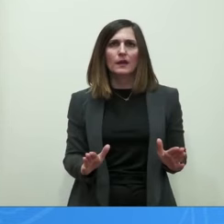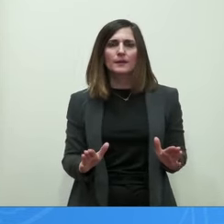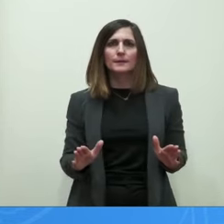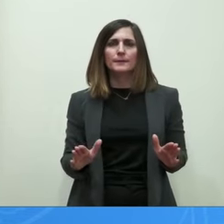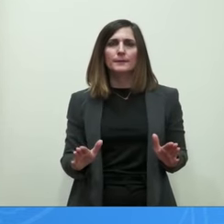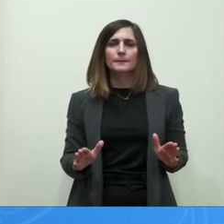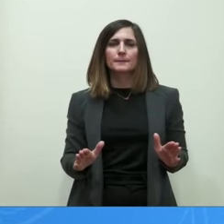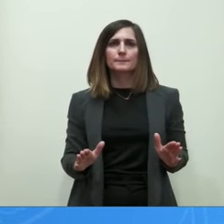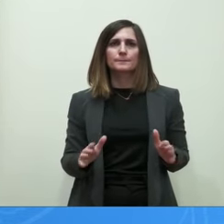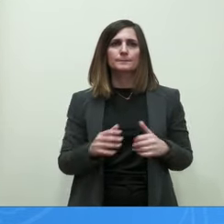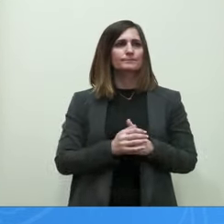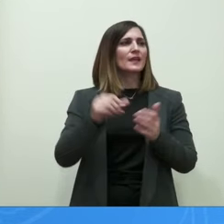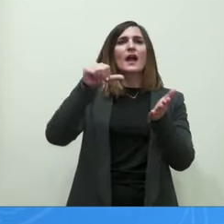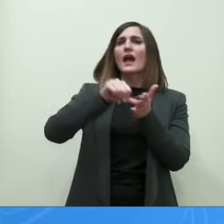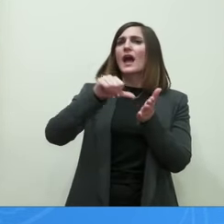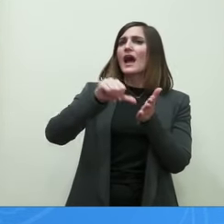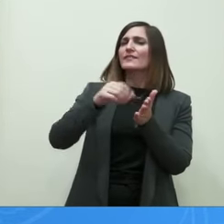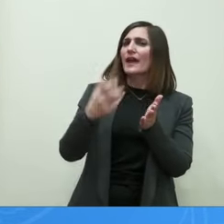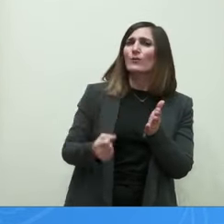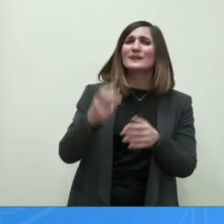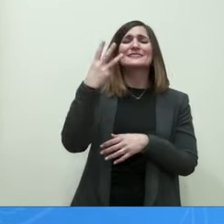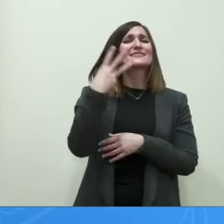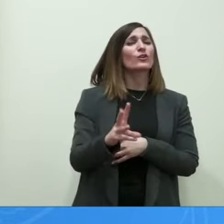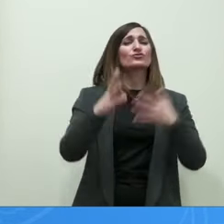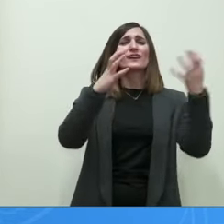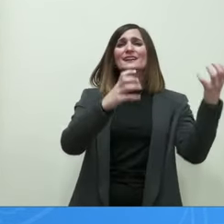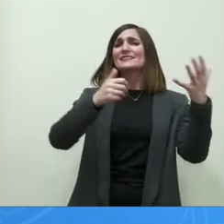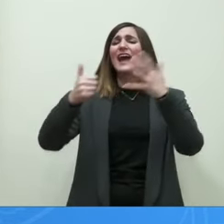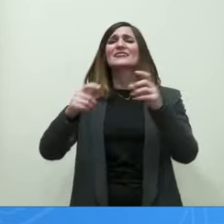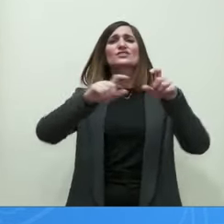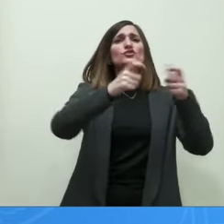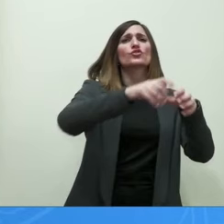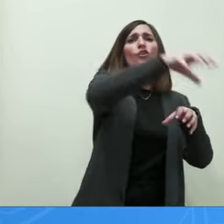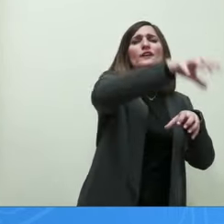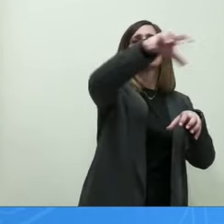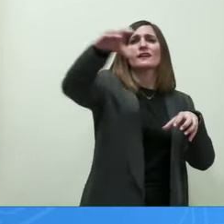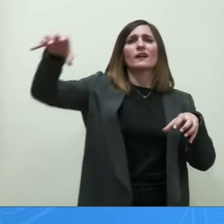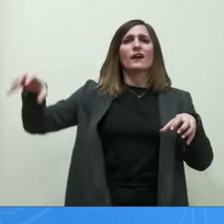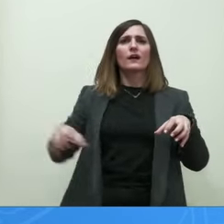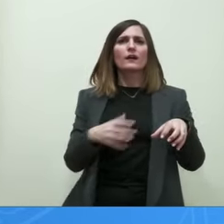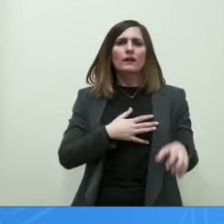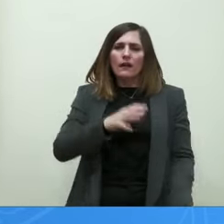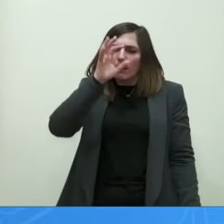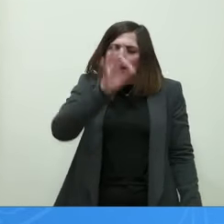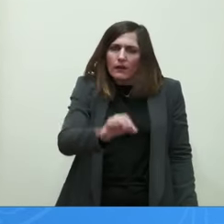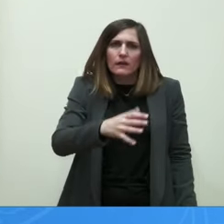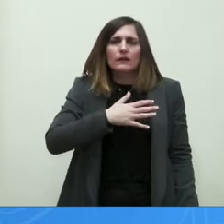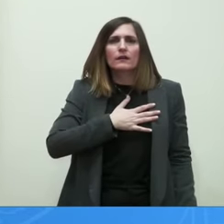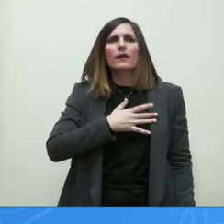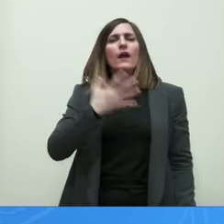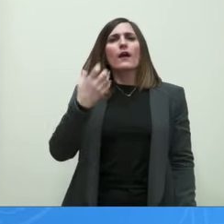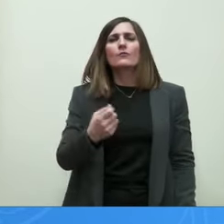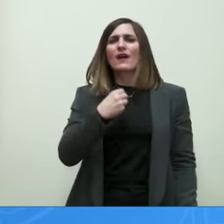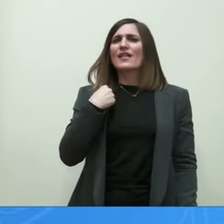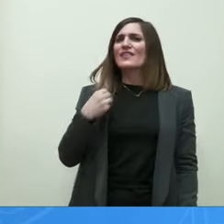Κοιτάξτε, η Αθήνα έχει 396 σχολικά συγκροτήματα. Εμείς, ξέρετε, είμαστε και ρεαλιστές. Διοικούμε